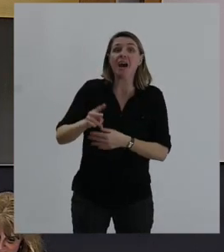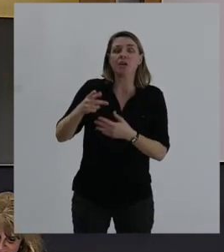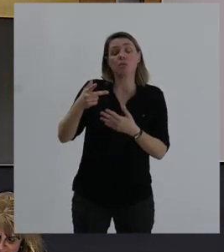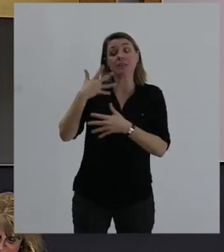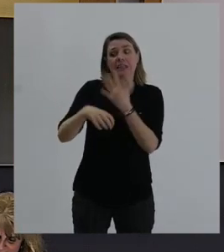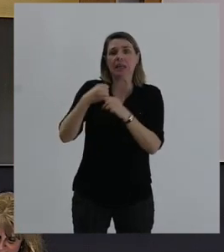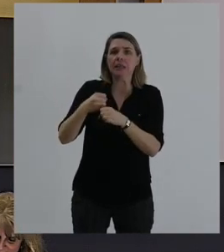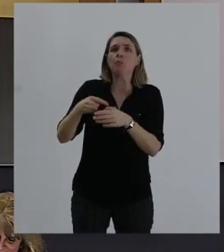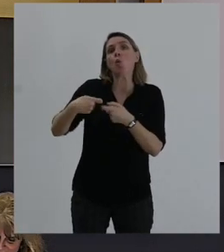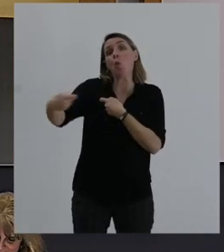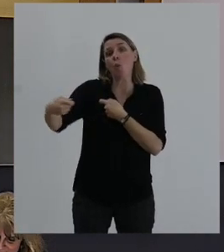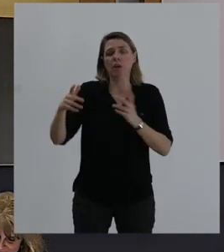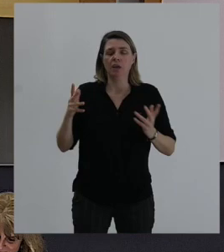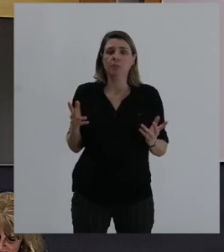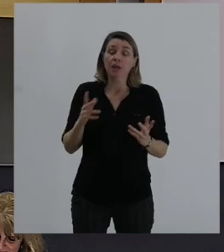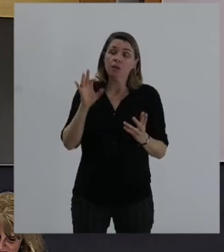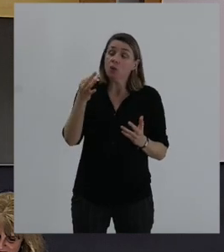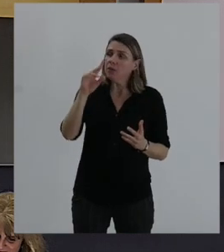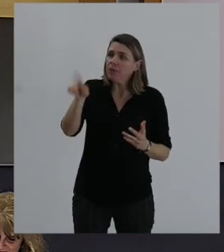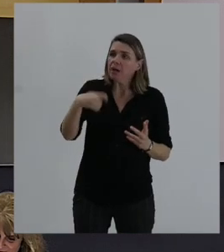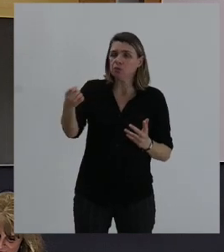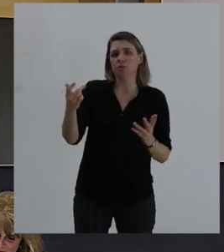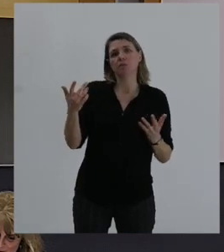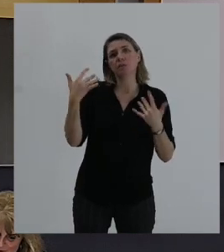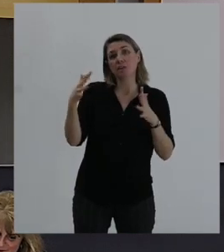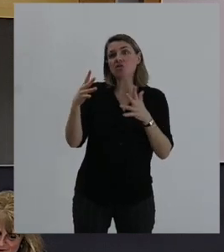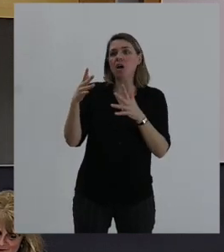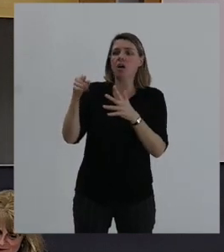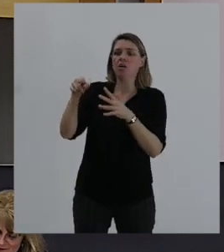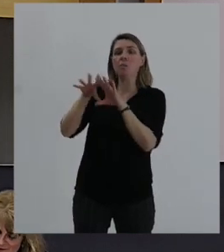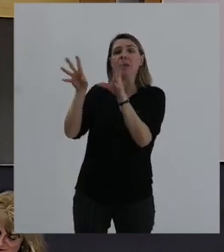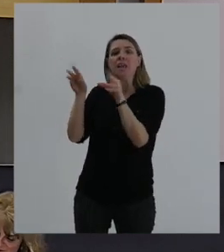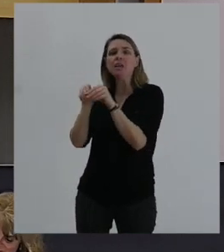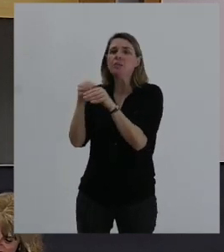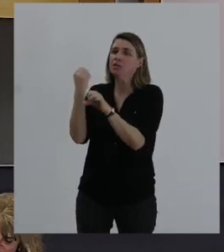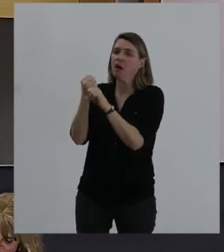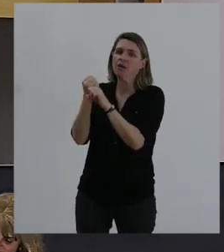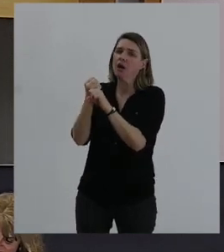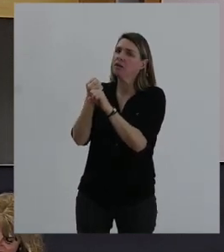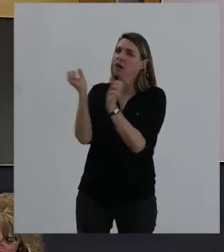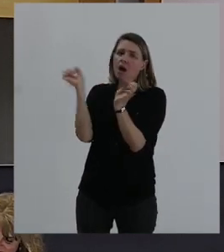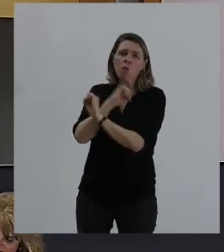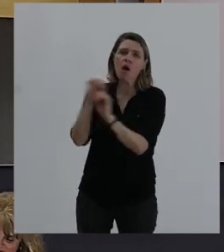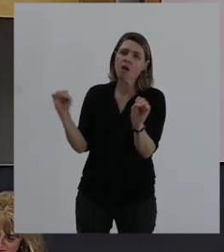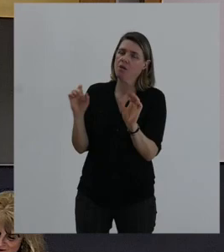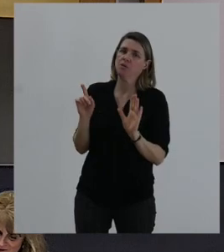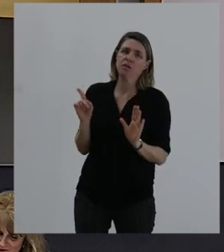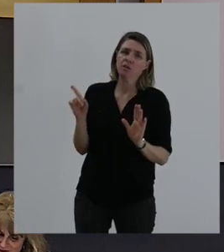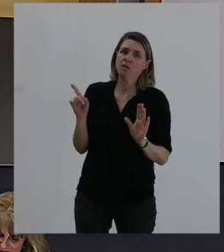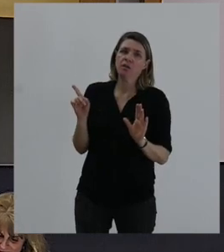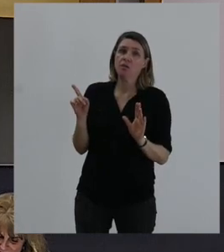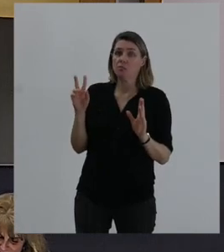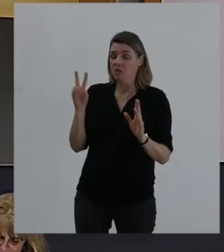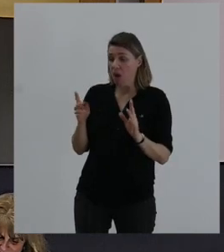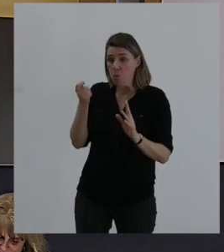cette année. Mais oui, bien sûr, on a déjà une cellule qui fait un travail remarquable avec les quelques